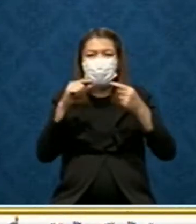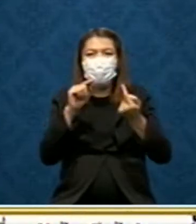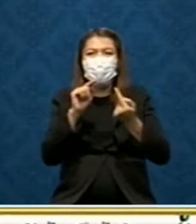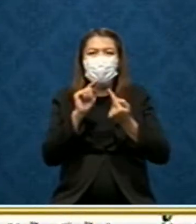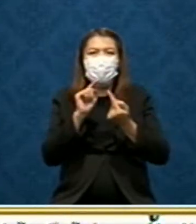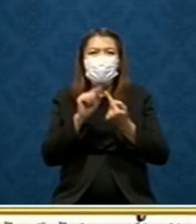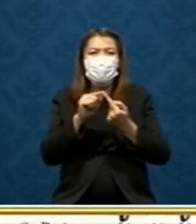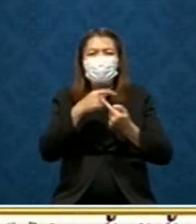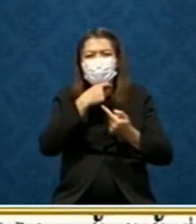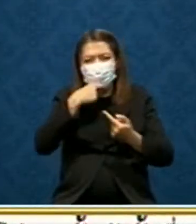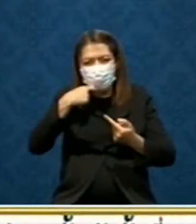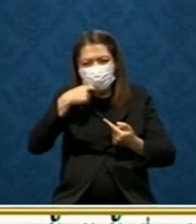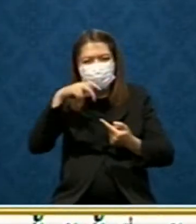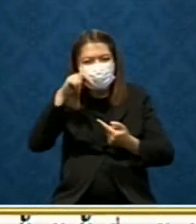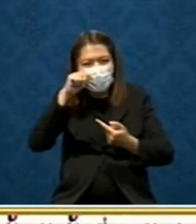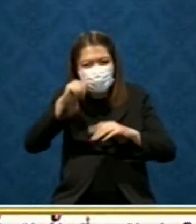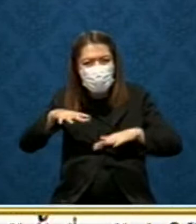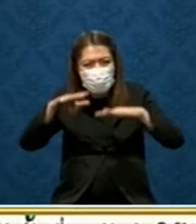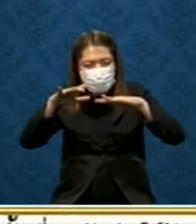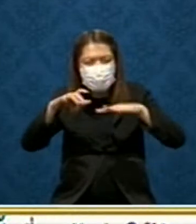องแรง เรื่องทวม